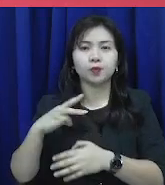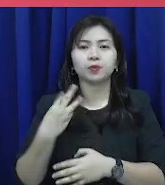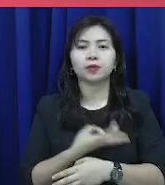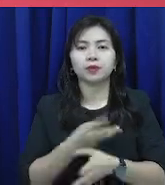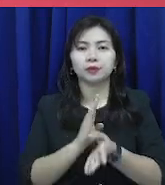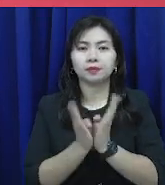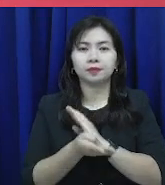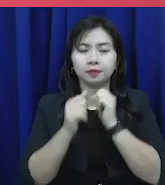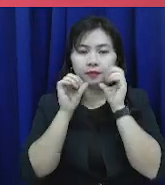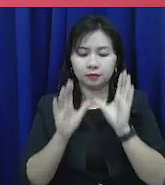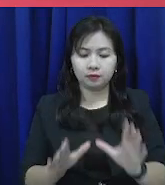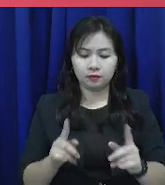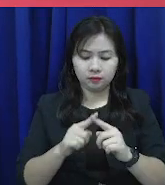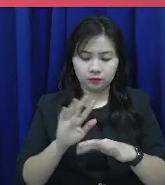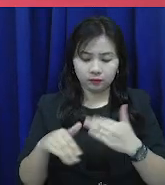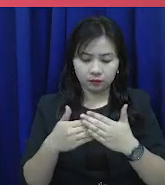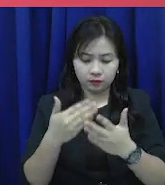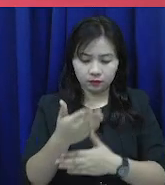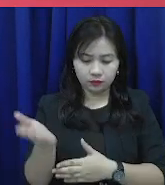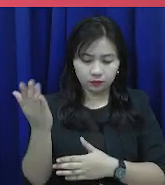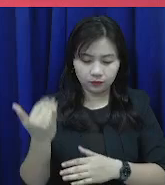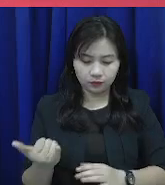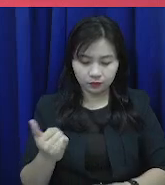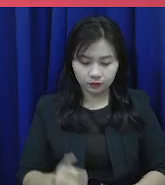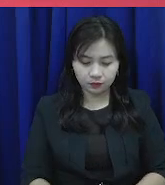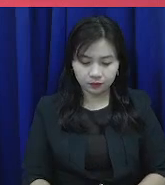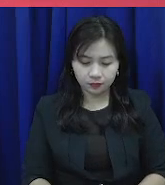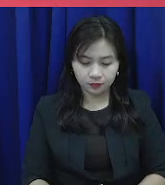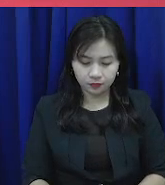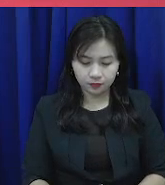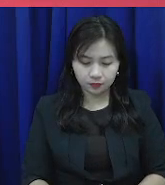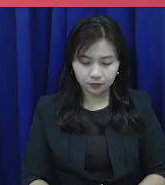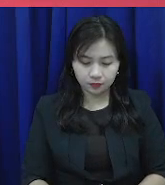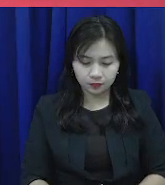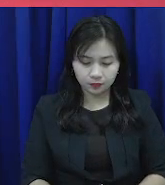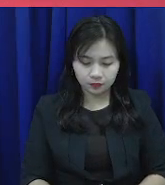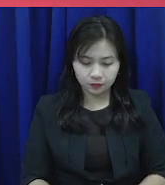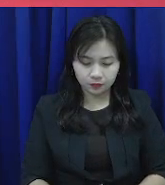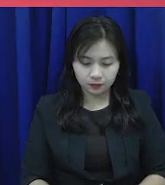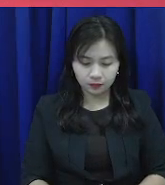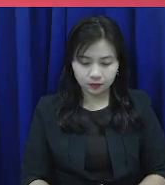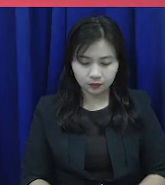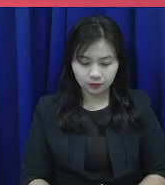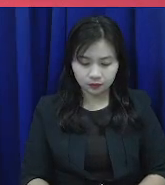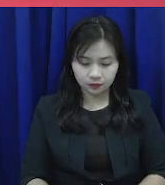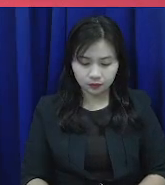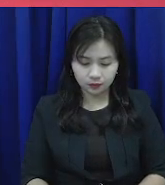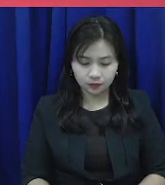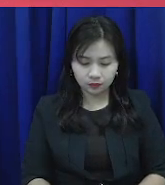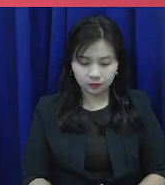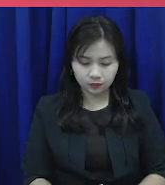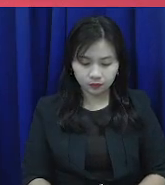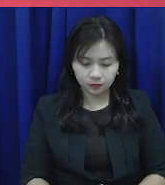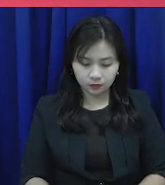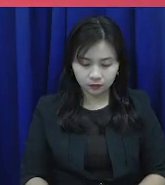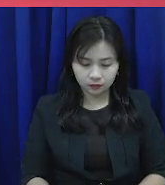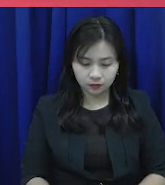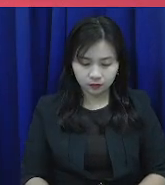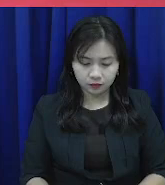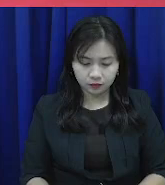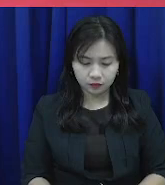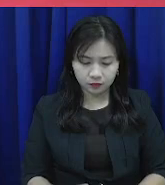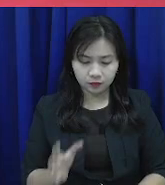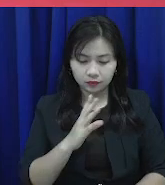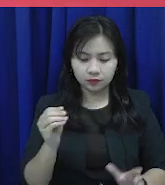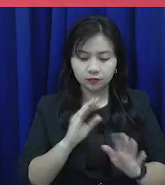this noontime program ng cbbc CSI Ford bonfacio and of course ay shoutout to all our early viewers na